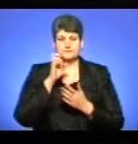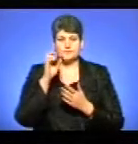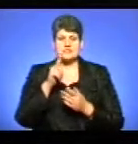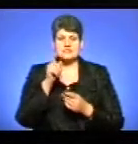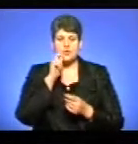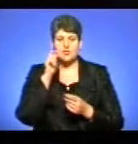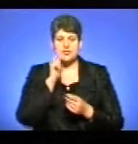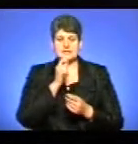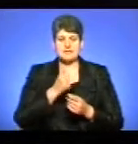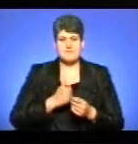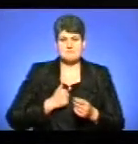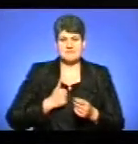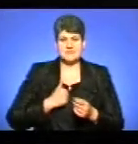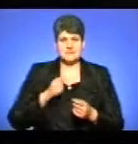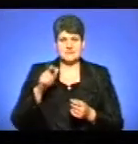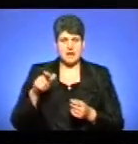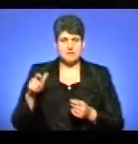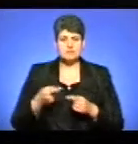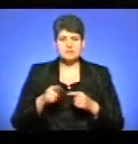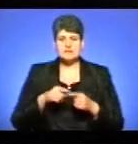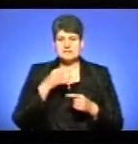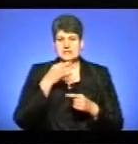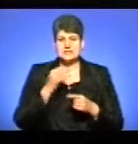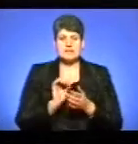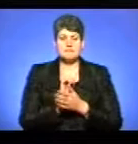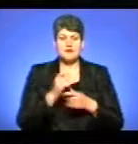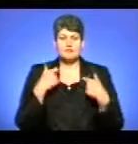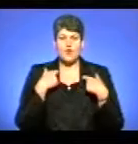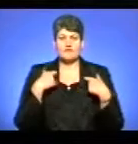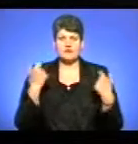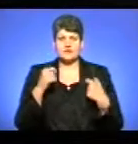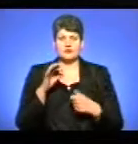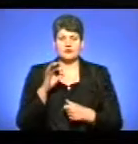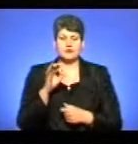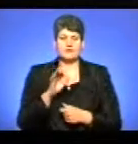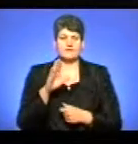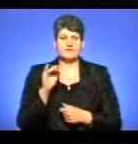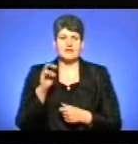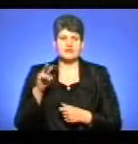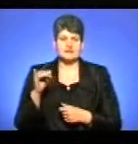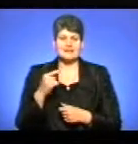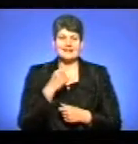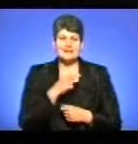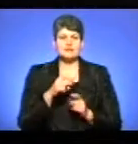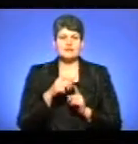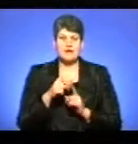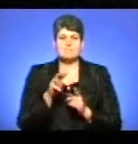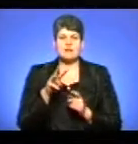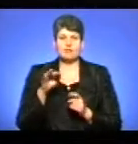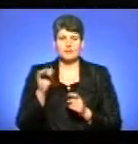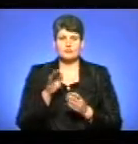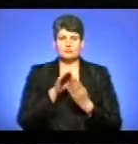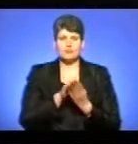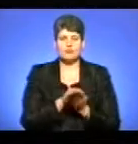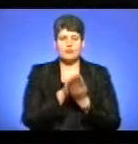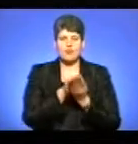українськими бійцями. Про це повідомила пресофіцер обласного військового комісаріату Олена Величанська. За її словами, на Миколинецькому кладовищі